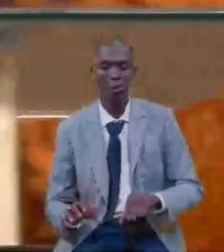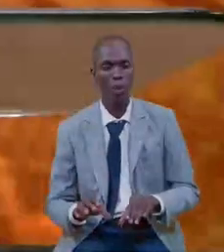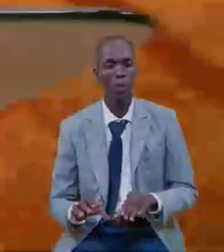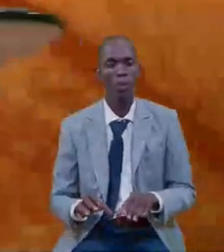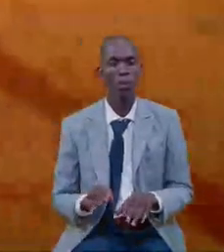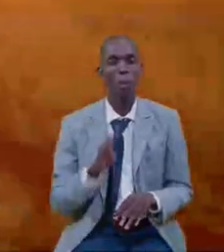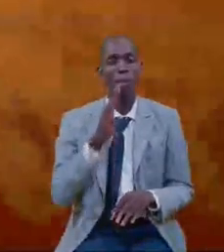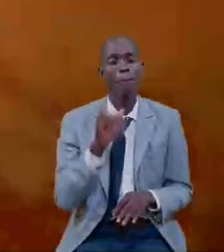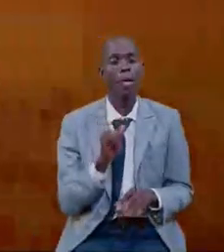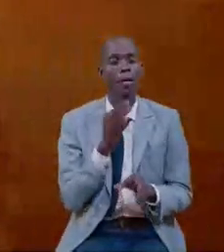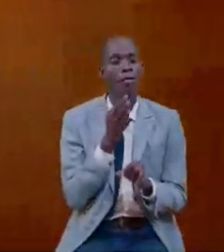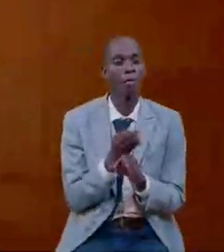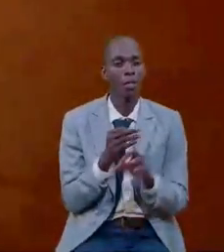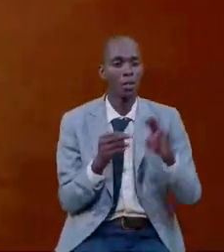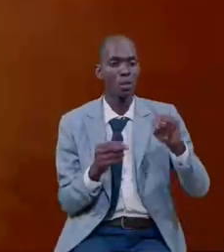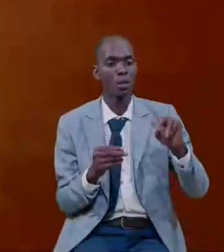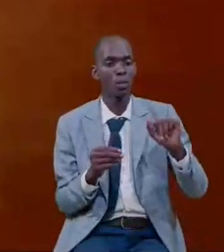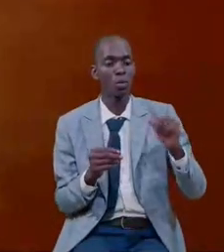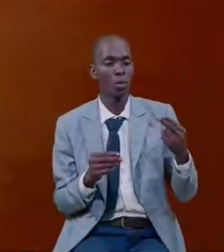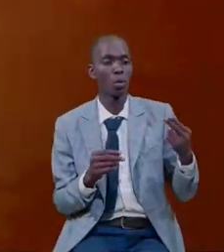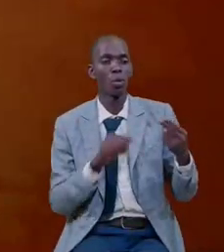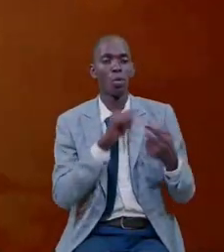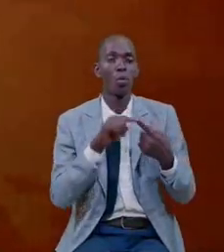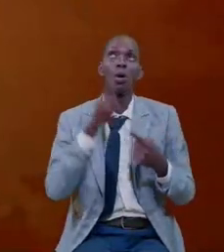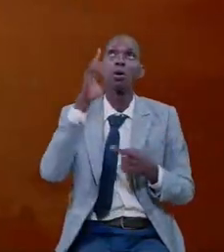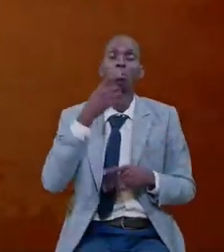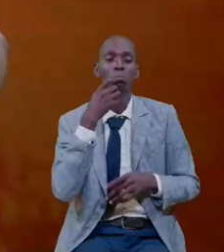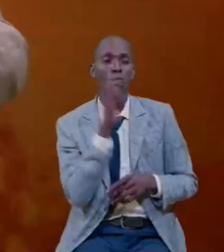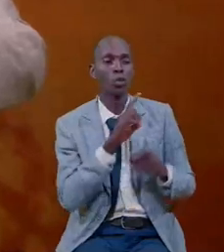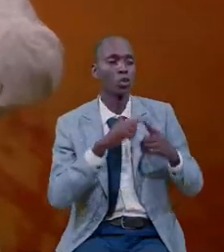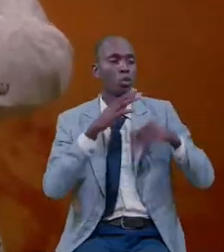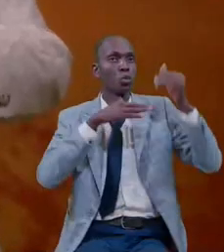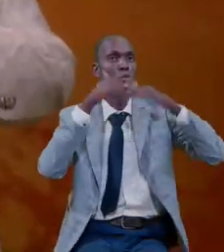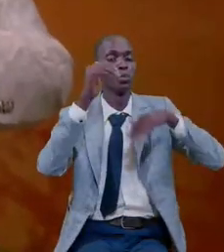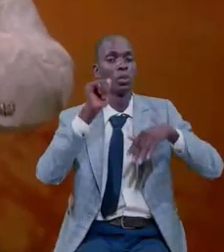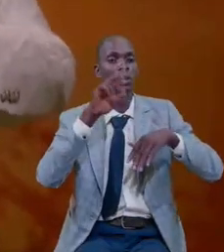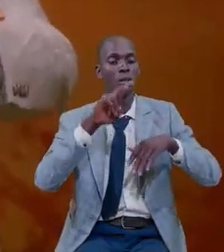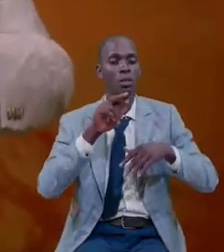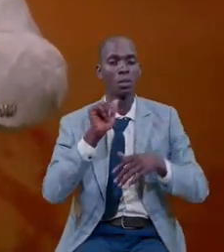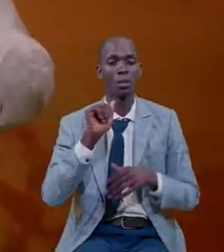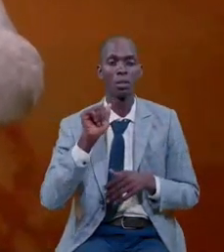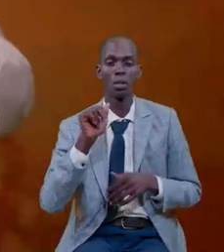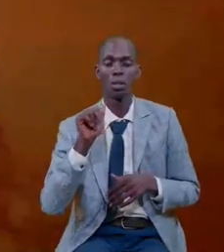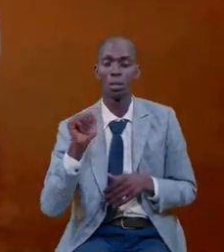foi que Noé, lorsqu'il a reçu l'ordre de bâtir